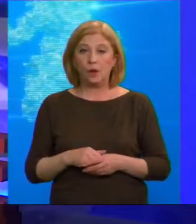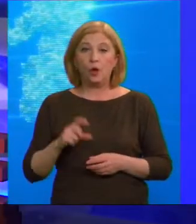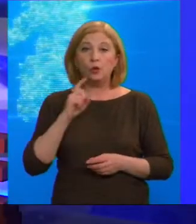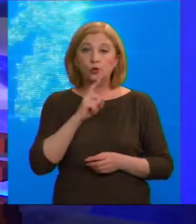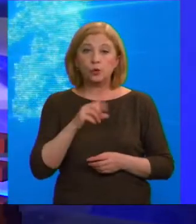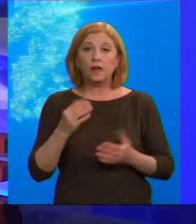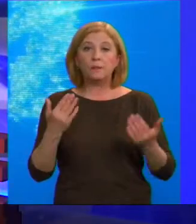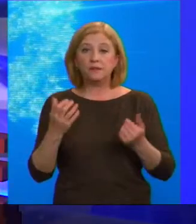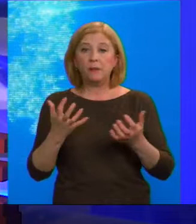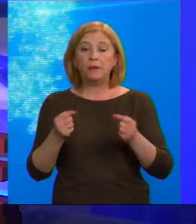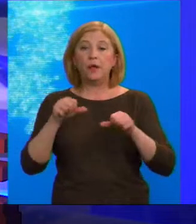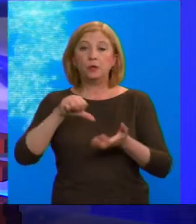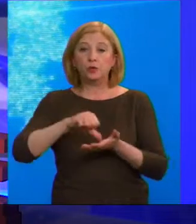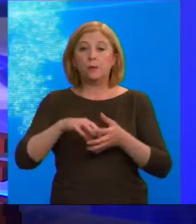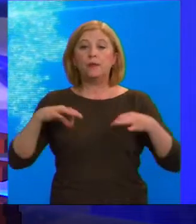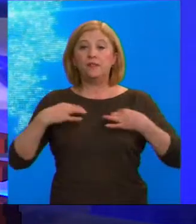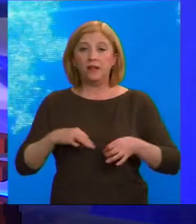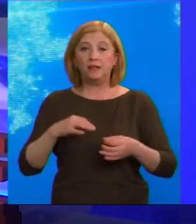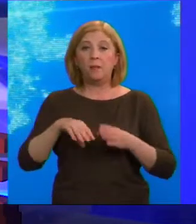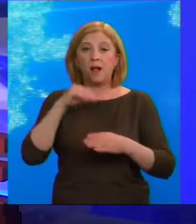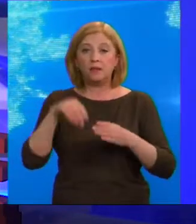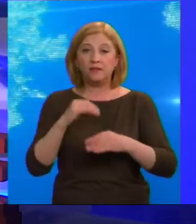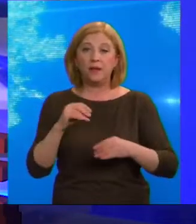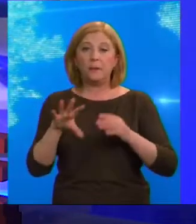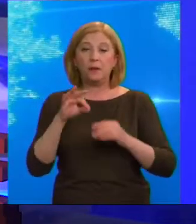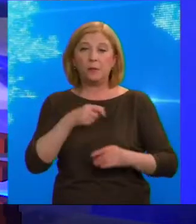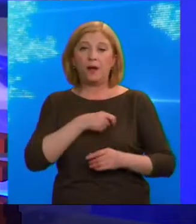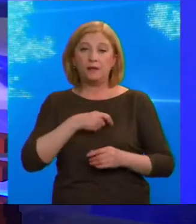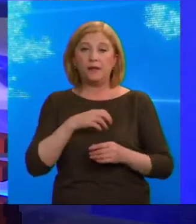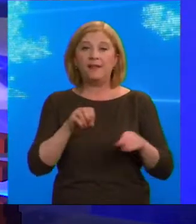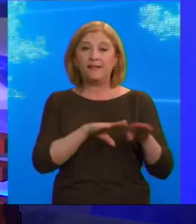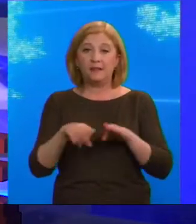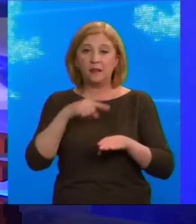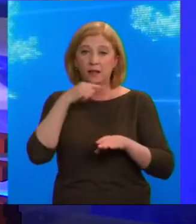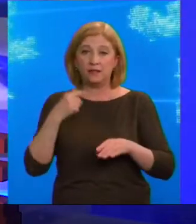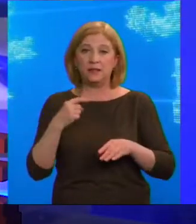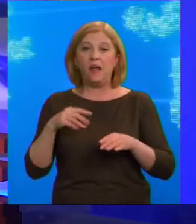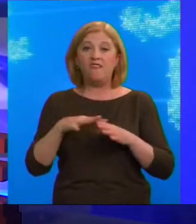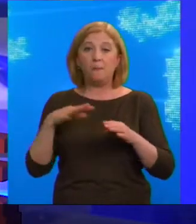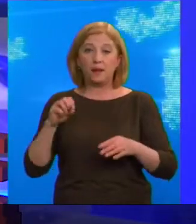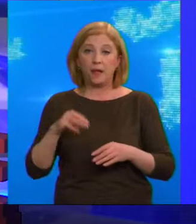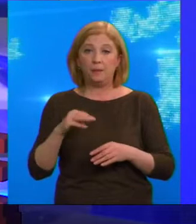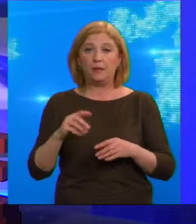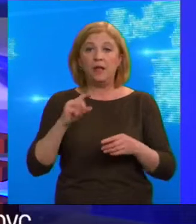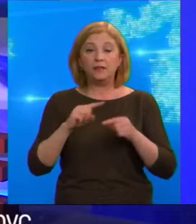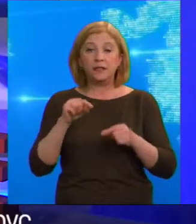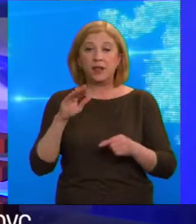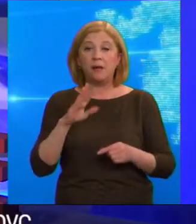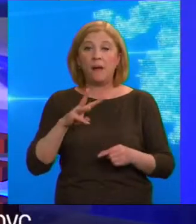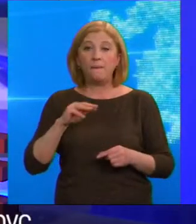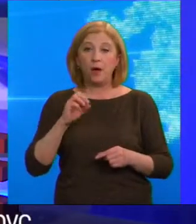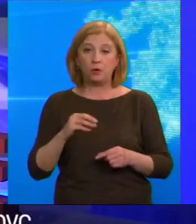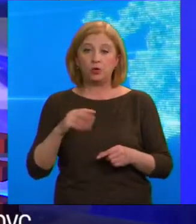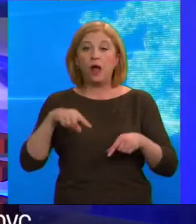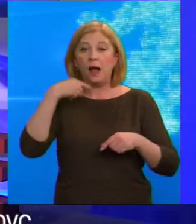Южноуральцев призывают принять участие в предварительном голосовании по отбору кандидатов от партии «Единая Россия» в областной парламент. Секретарь регионального отделения Владимир Мякуш